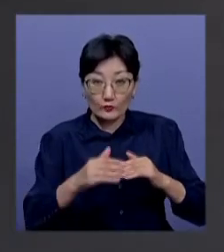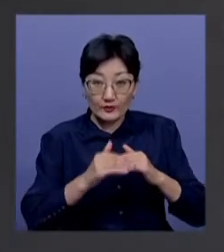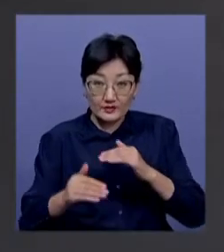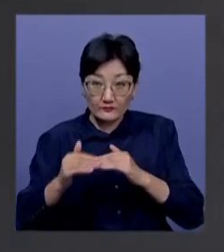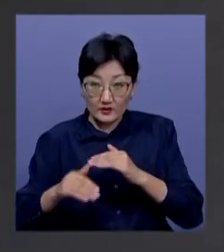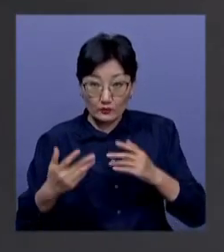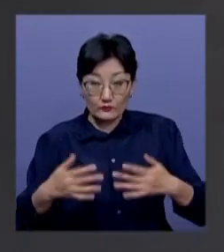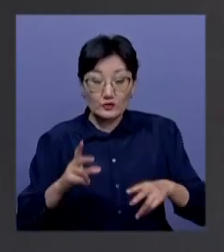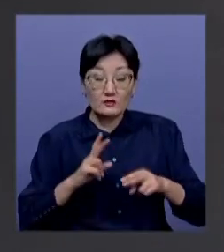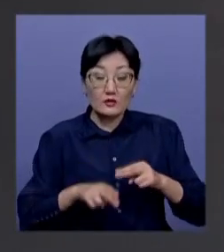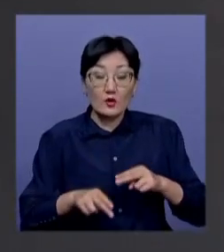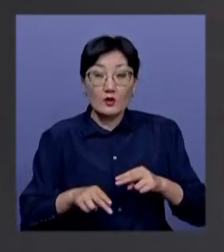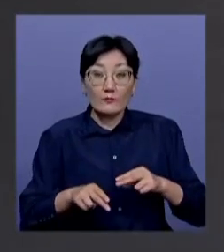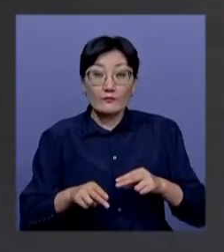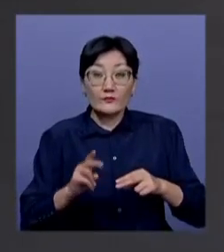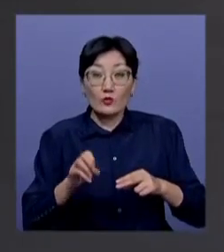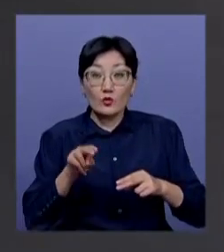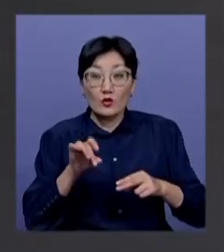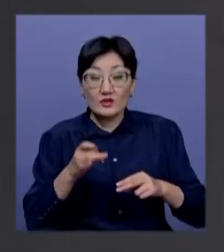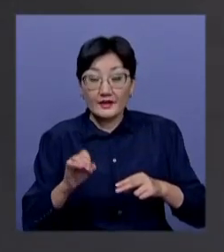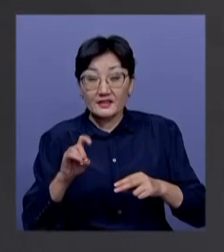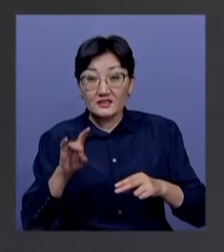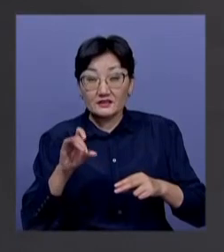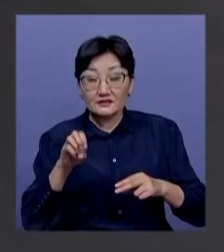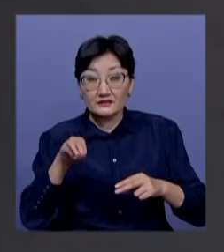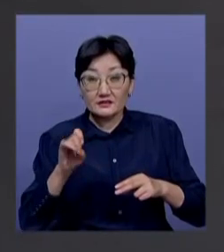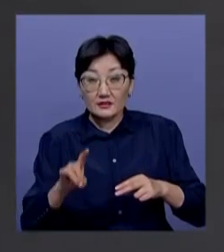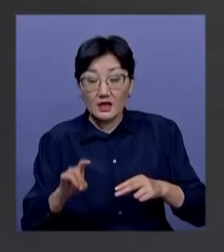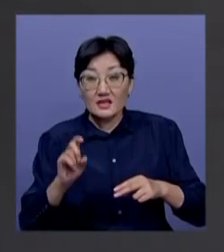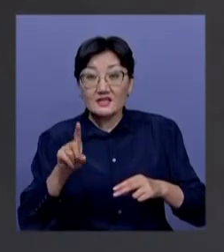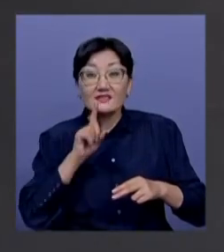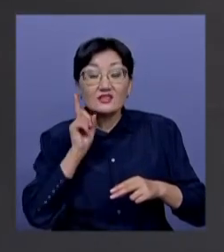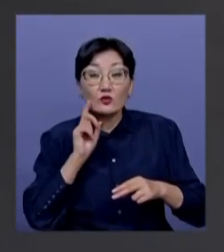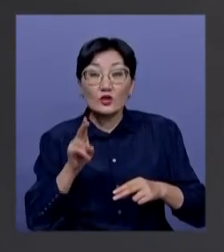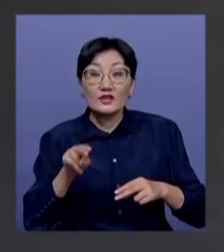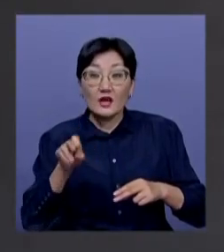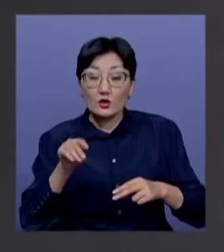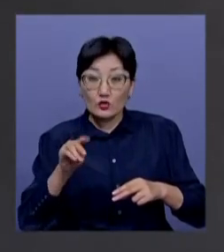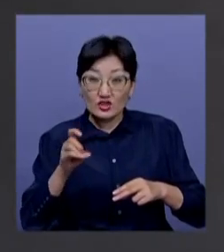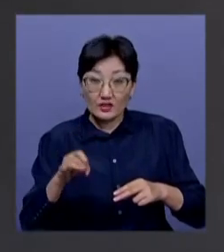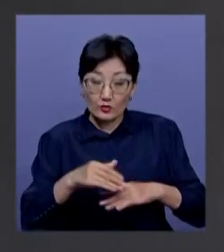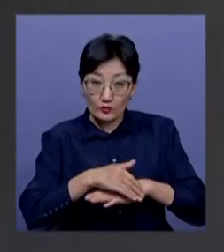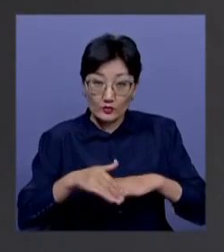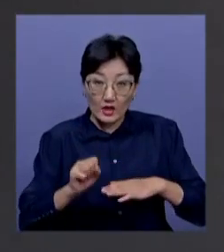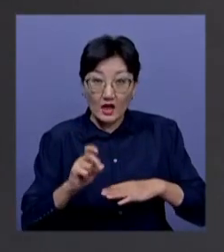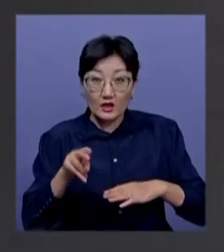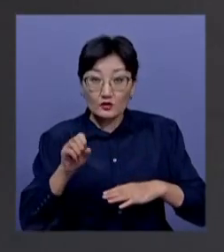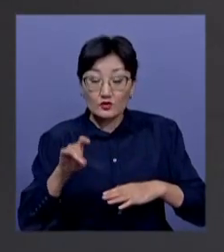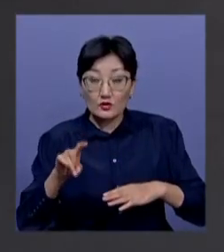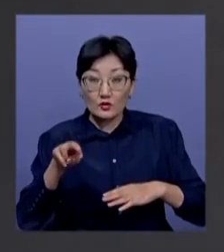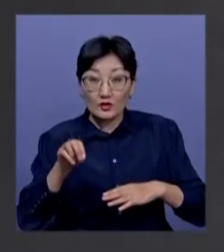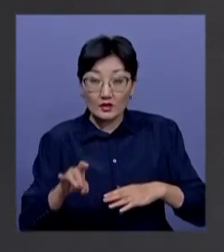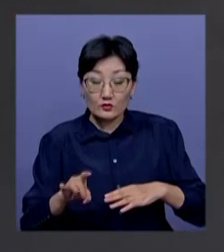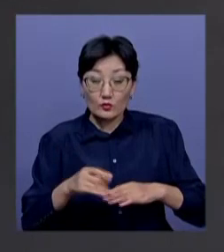бітірдік. Ол Көгерай көшесі, Арысты көшесі, Дорожная, Зеленая көшесі. Енді осы Ақсұңқар көшесінде тоқтала